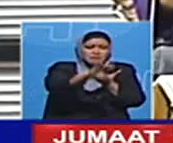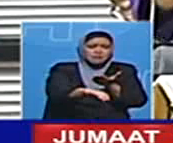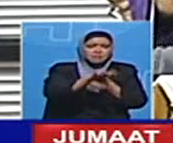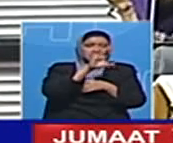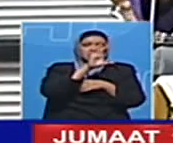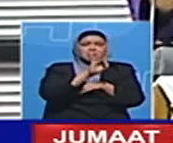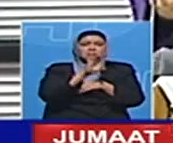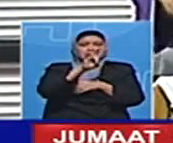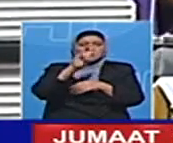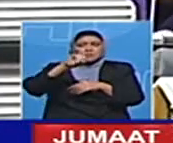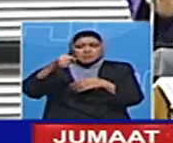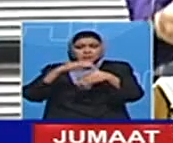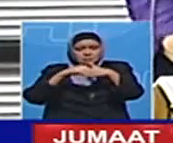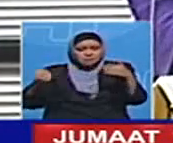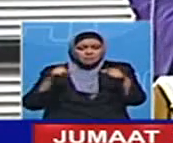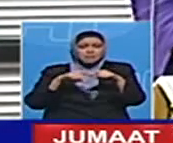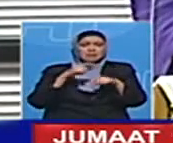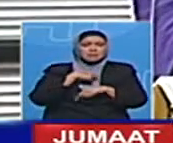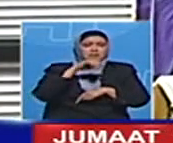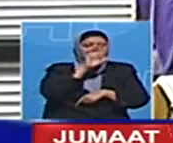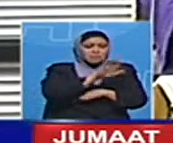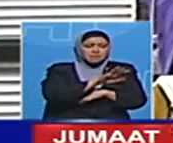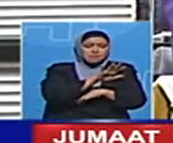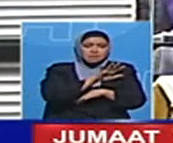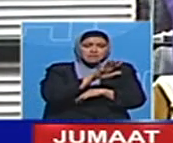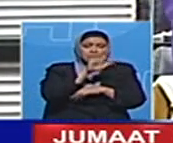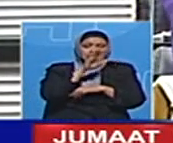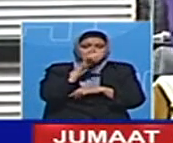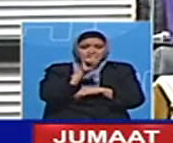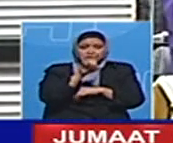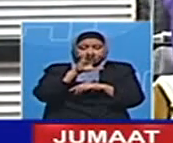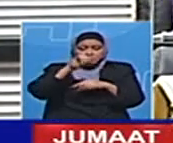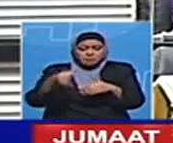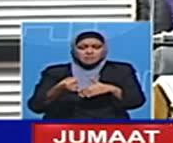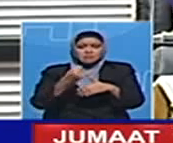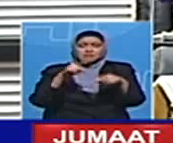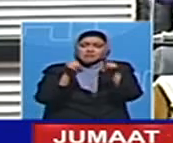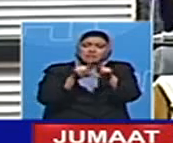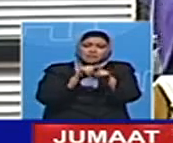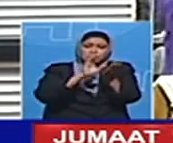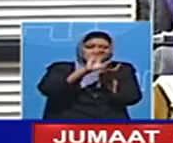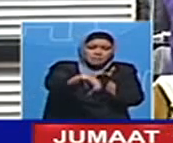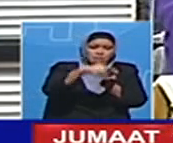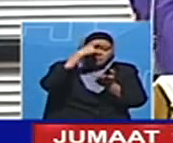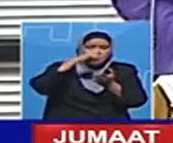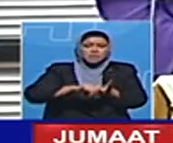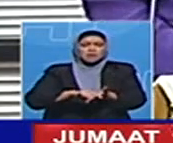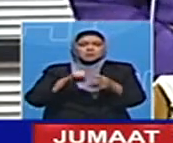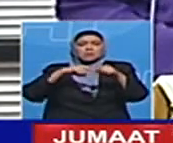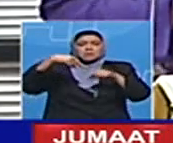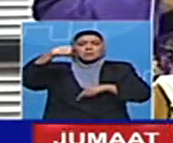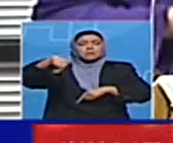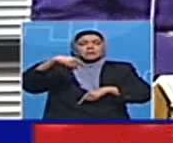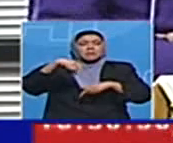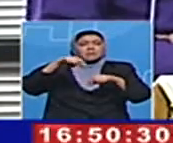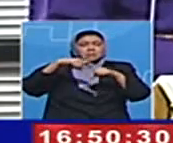500 R juta pula diperuntukkan bagi meningkatkan butu mutu bekalan elektrik di